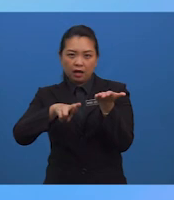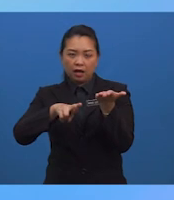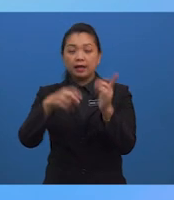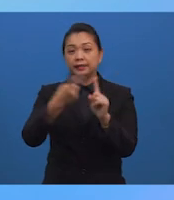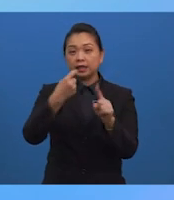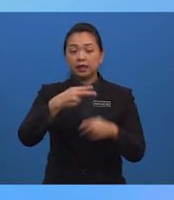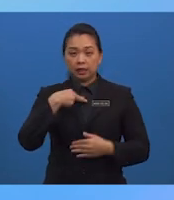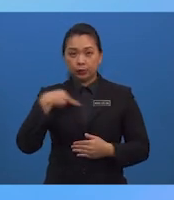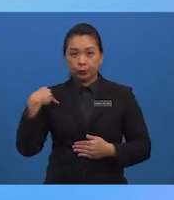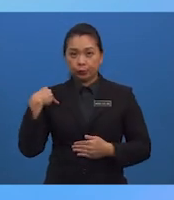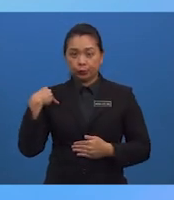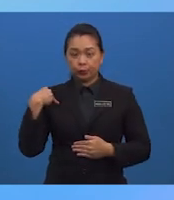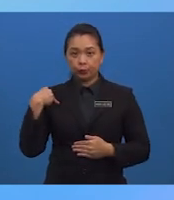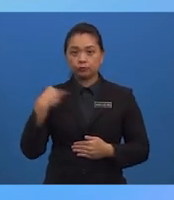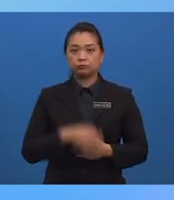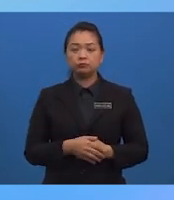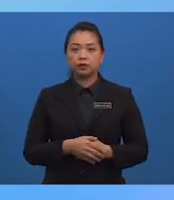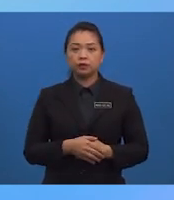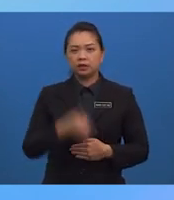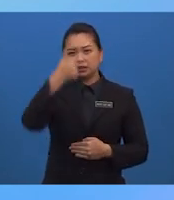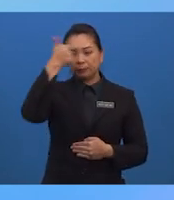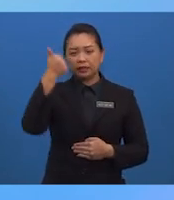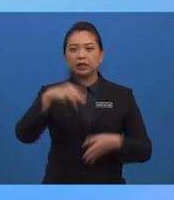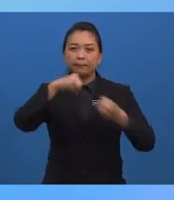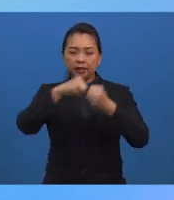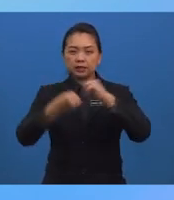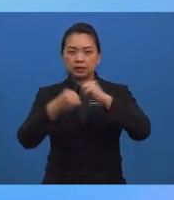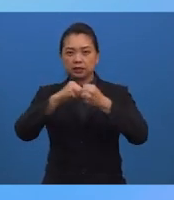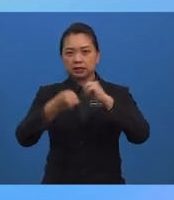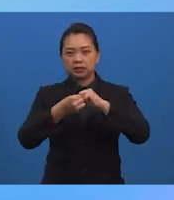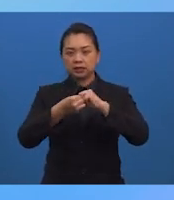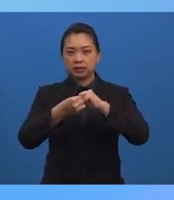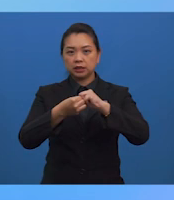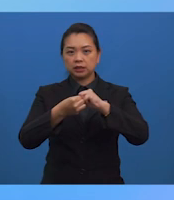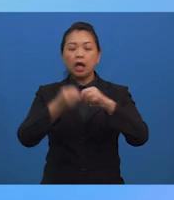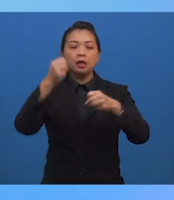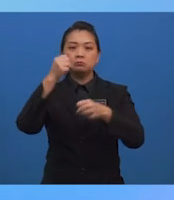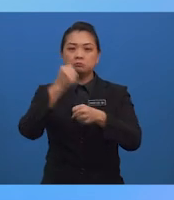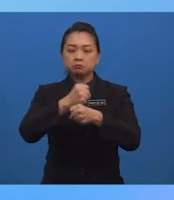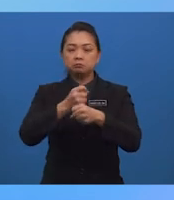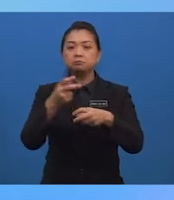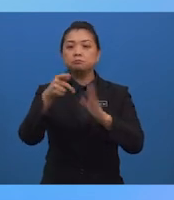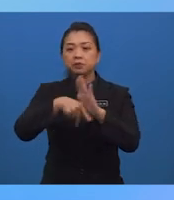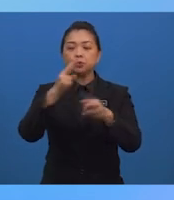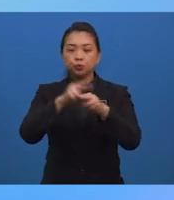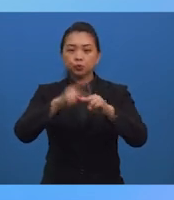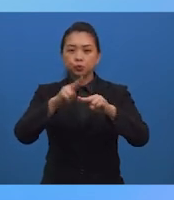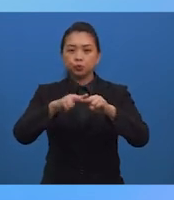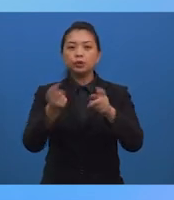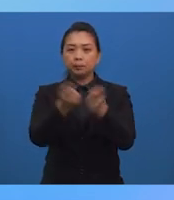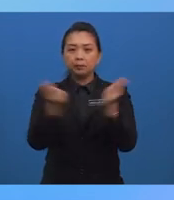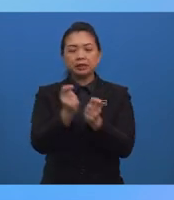Indonesia dan Bangladesh yang menyebabkan berlaku masalah pengangguran kepada buruh